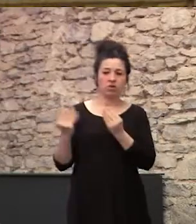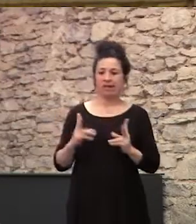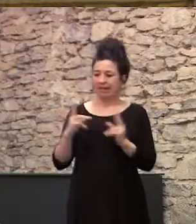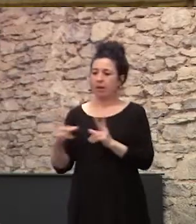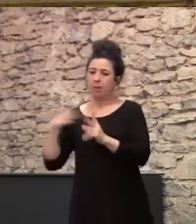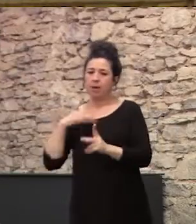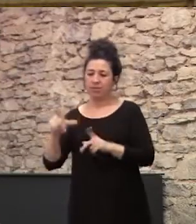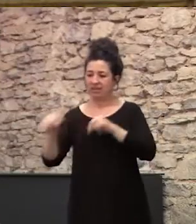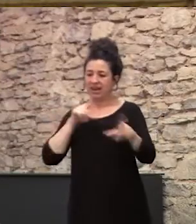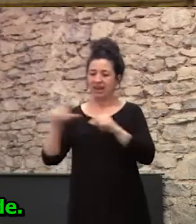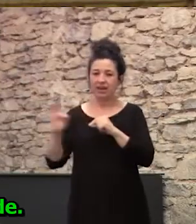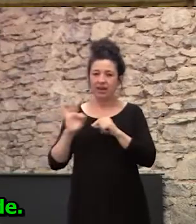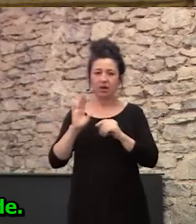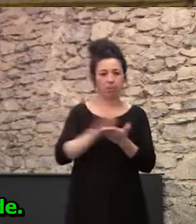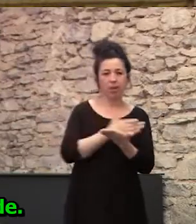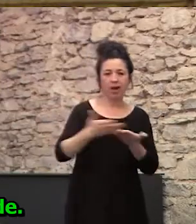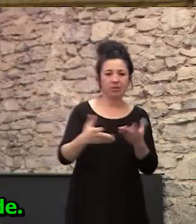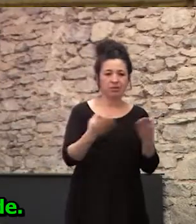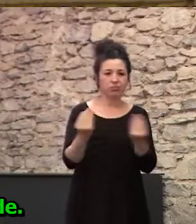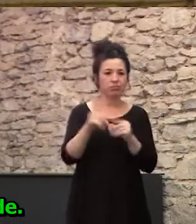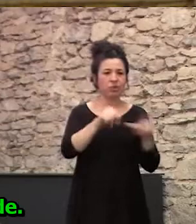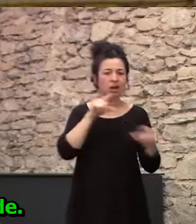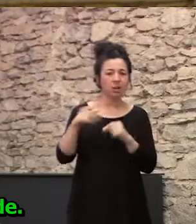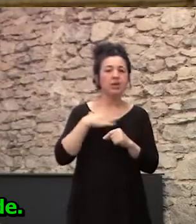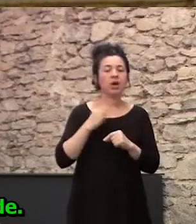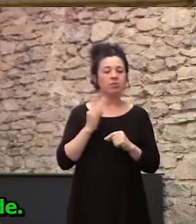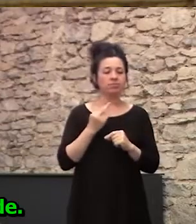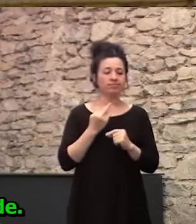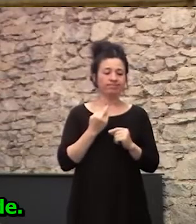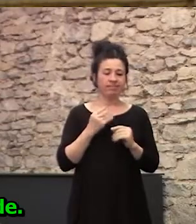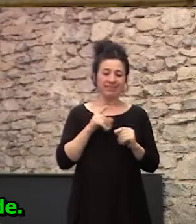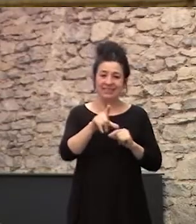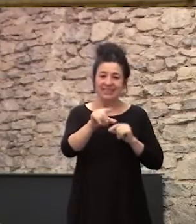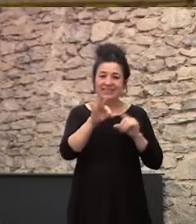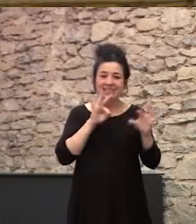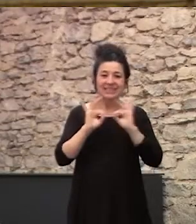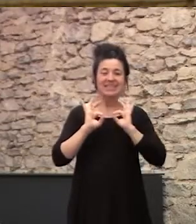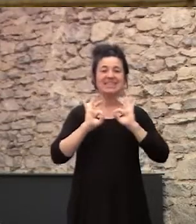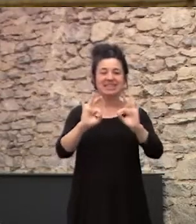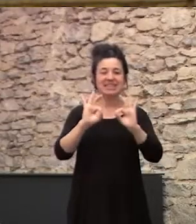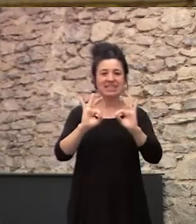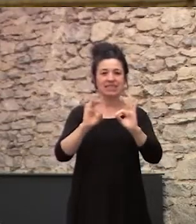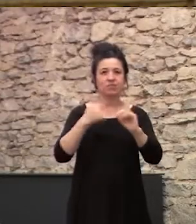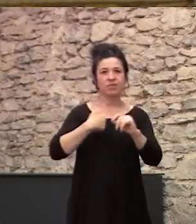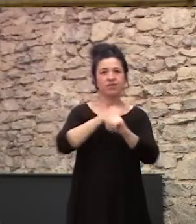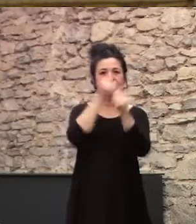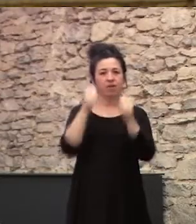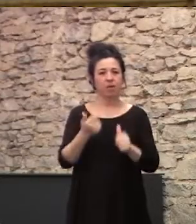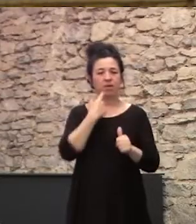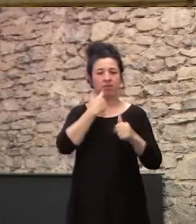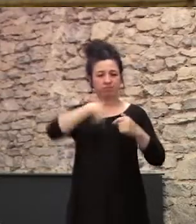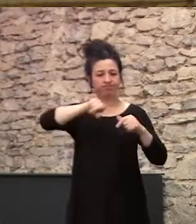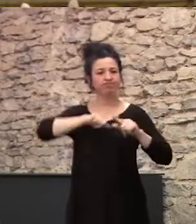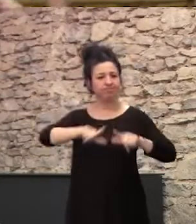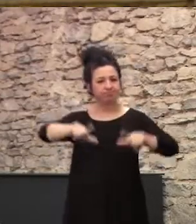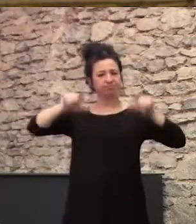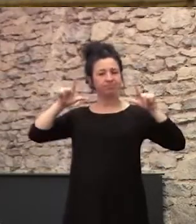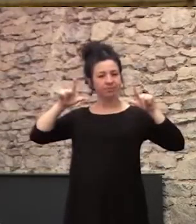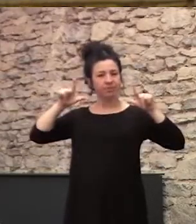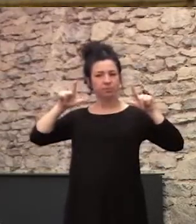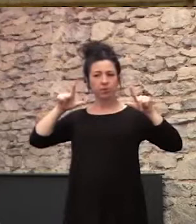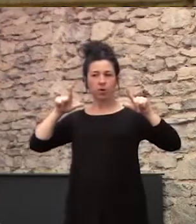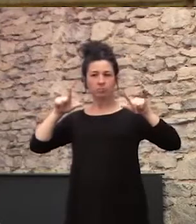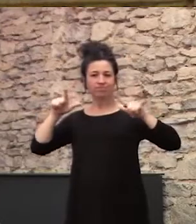aukeratu genituen poemak eta pasartea bai zela agertzeko modu bat eta esateko modu bat, bueno, hemen gaude eta elkar